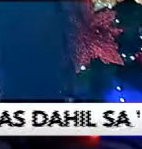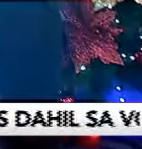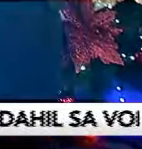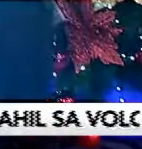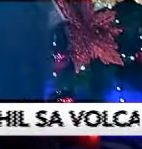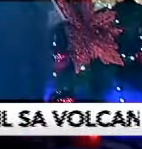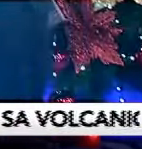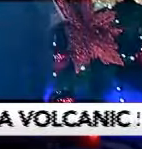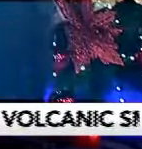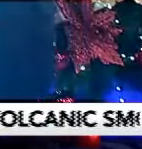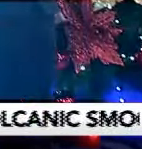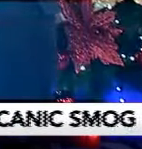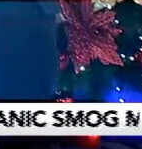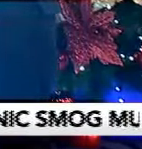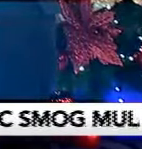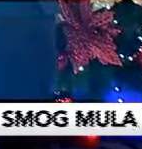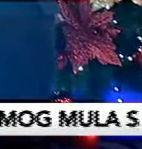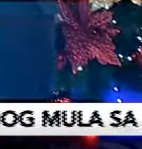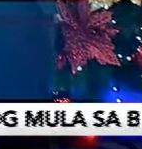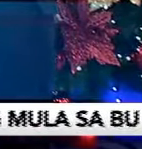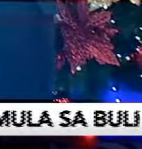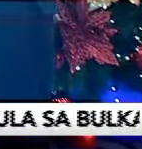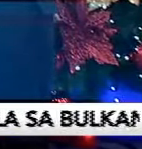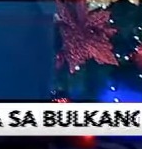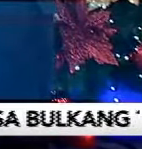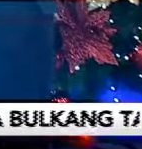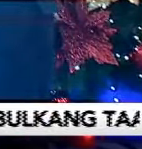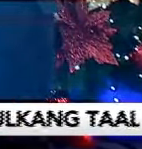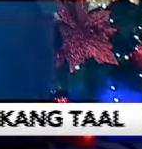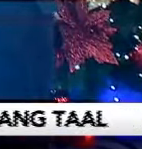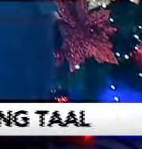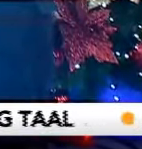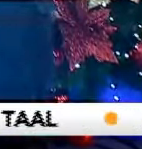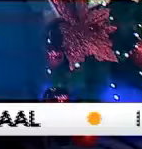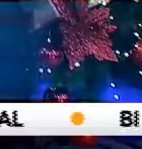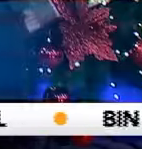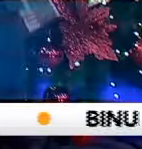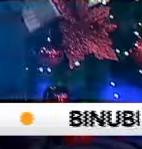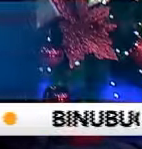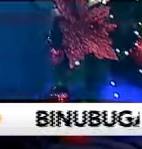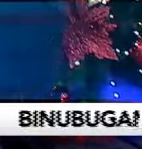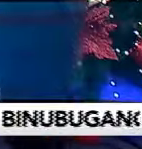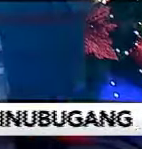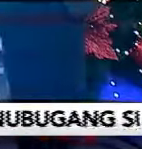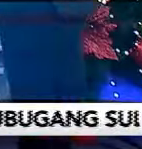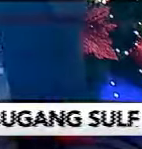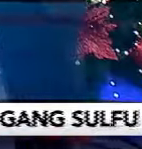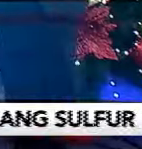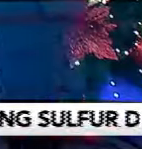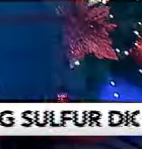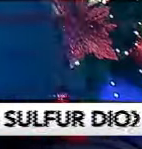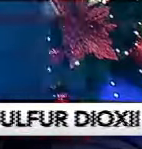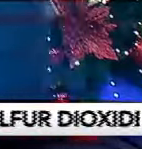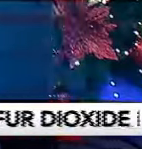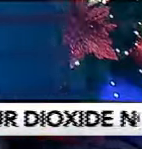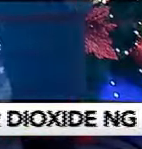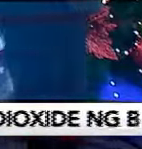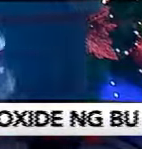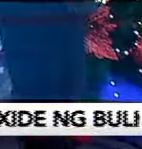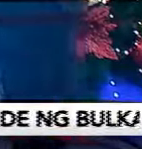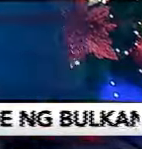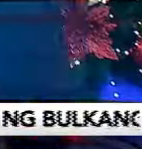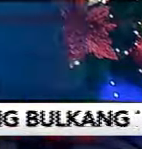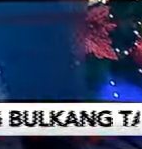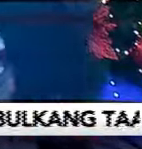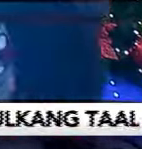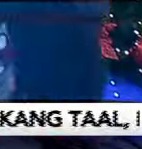Maayong aga po sa inyong lahat. Budburan natin ang mas marami pang pampasaya ang ating Biyernes. Tama ba, Des? Oo naman, Gretchen. Ito nga, ang buena